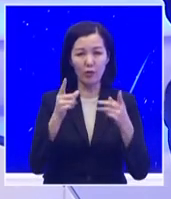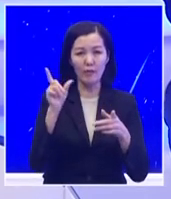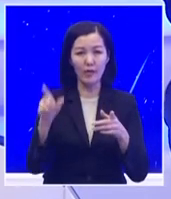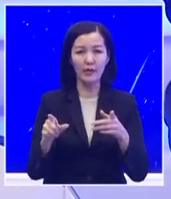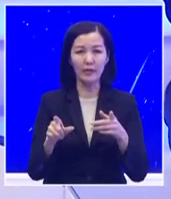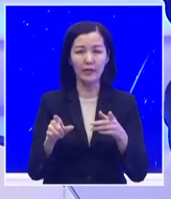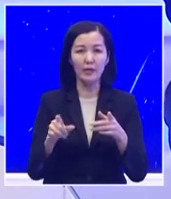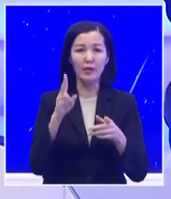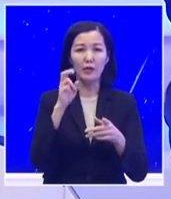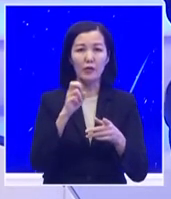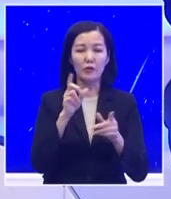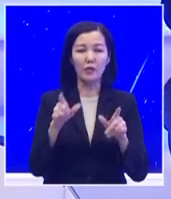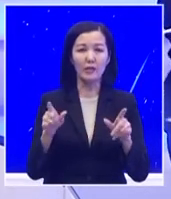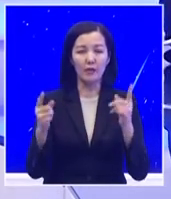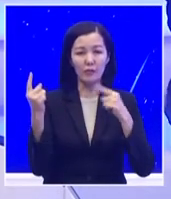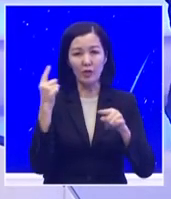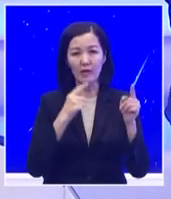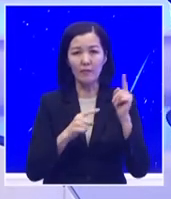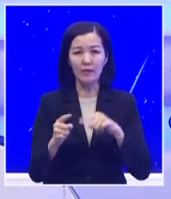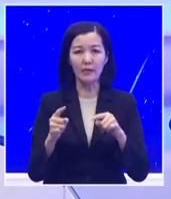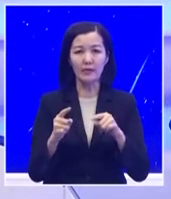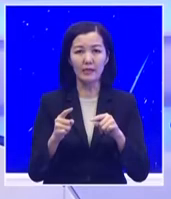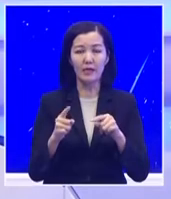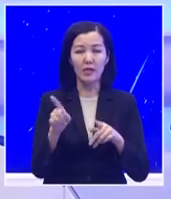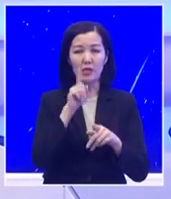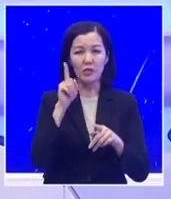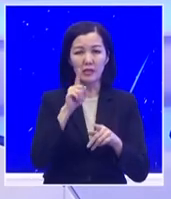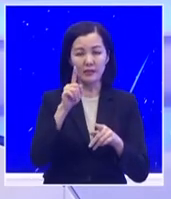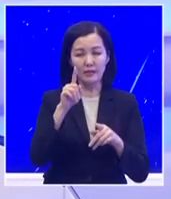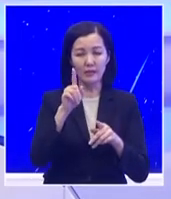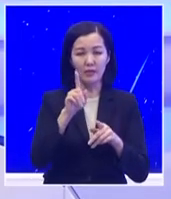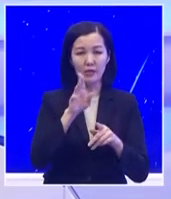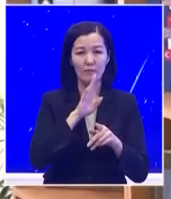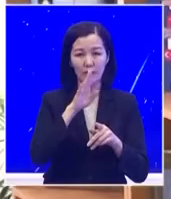тұтас поэмаларымен 200-ден астам шығармасын бойтұмар еткен таланттар да бар.